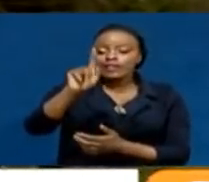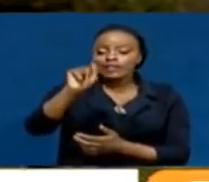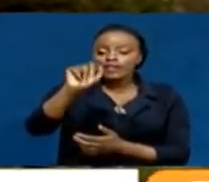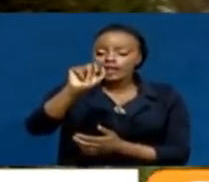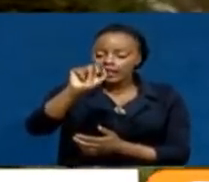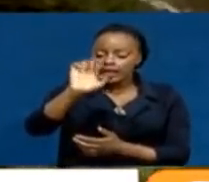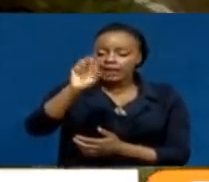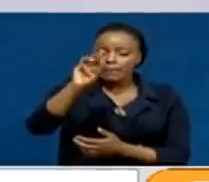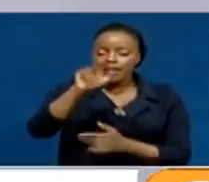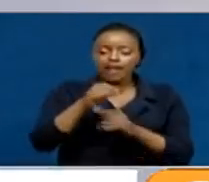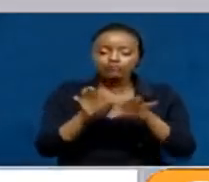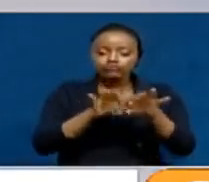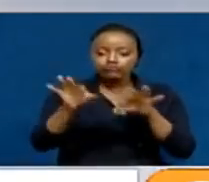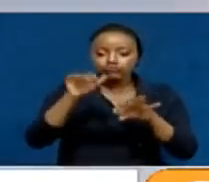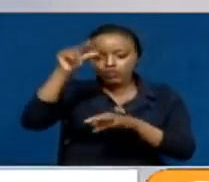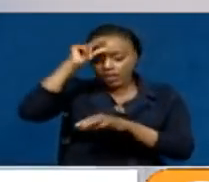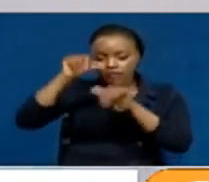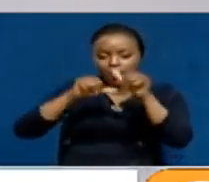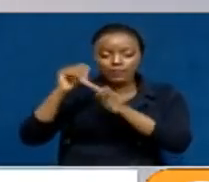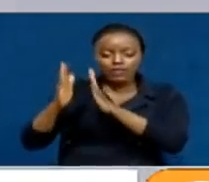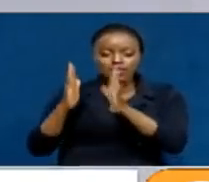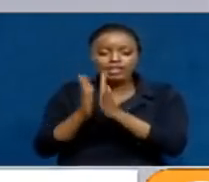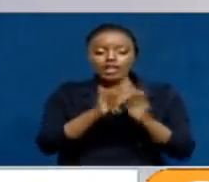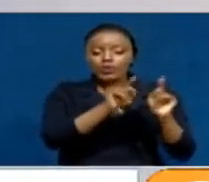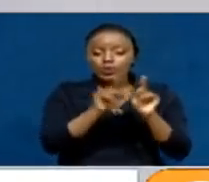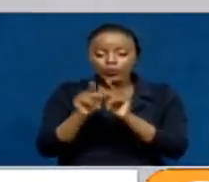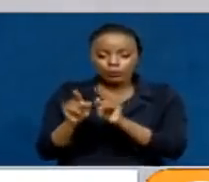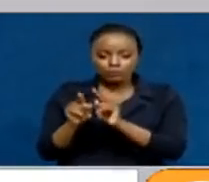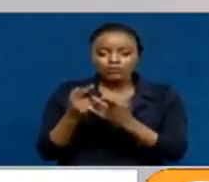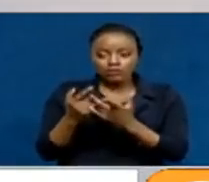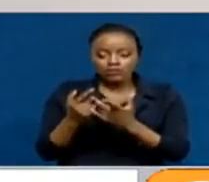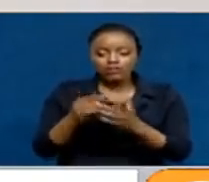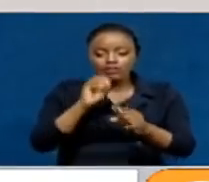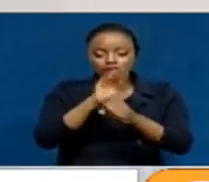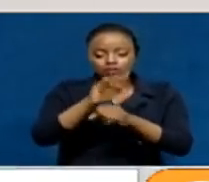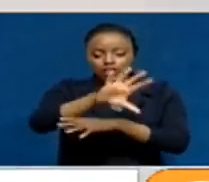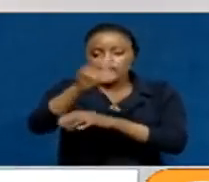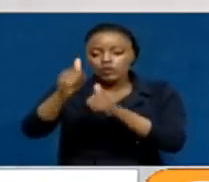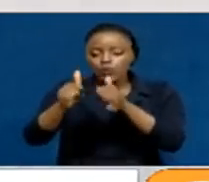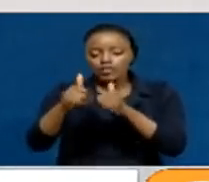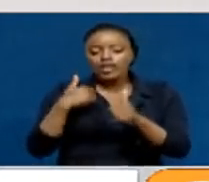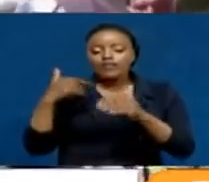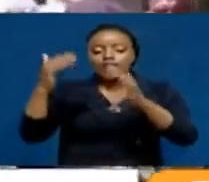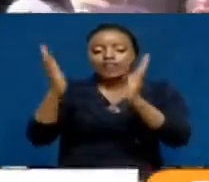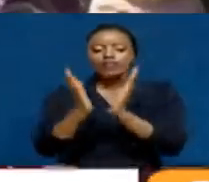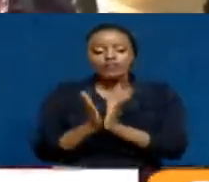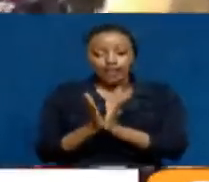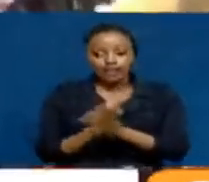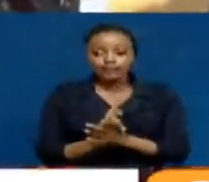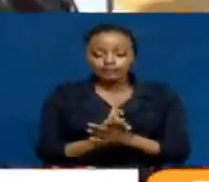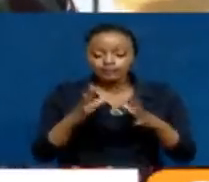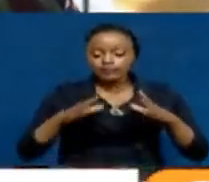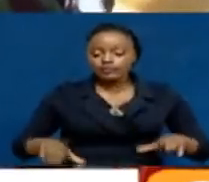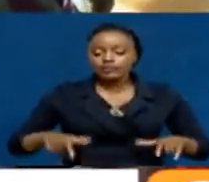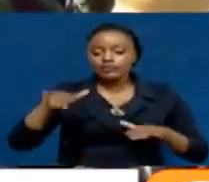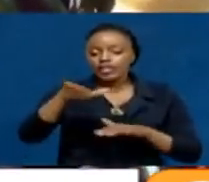peupe sera za serikali kuhusu usalama nchini na hususan katika kaunti 14 zilizoko kwenye bonde la Ufa.